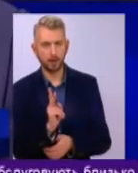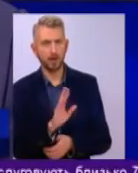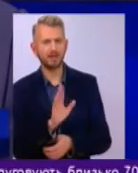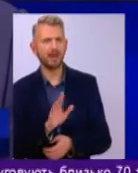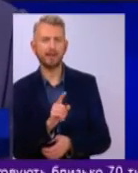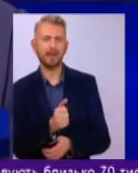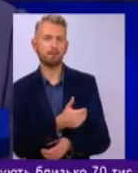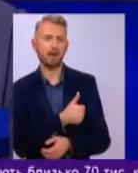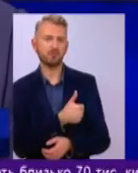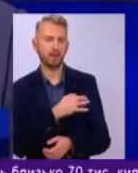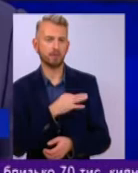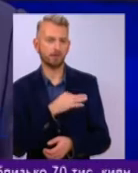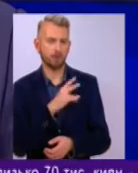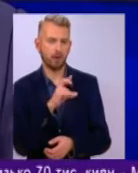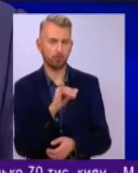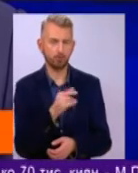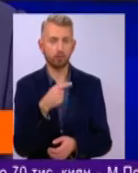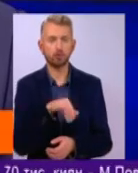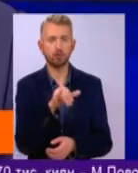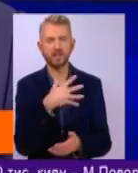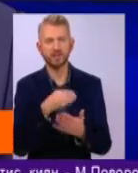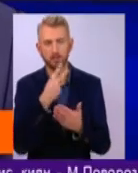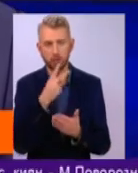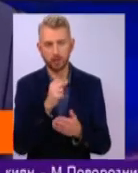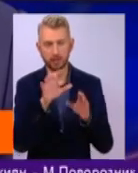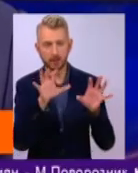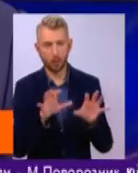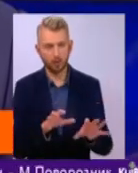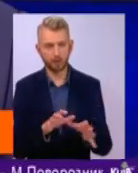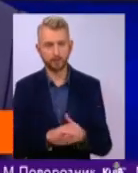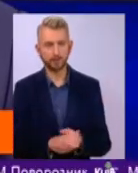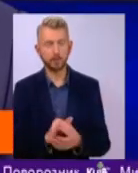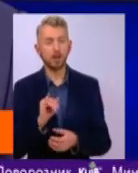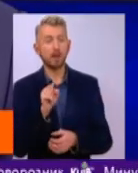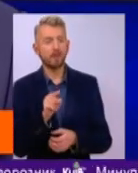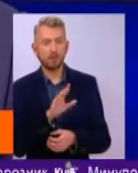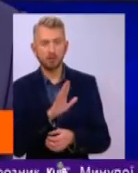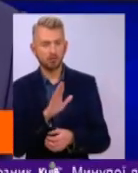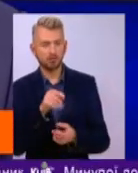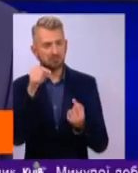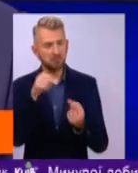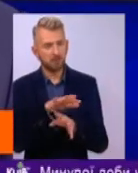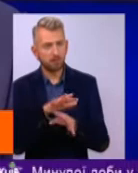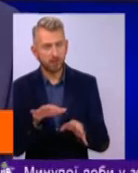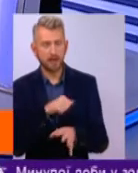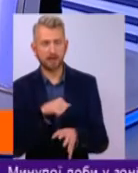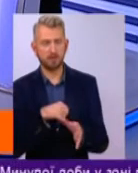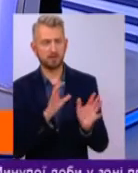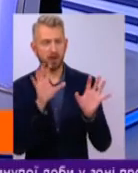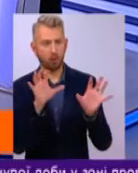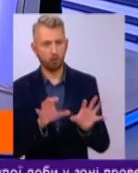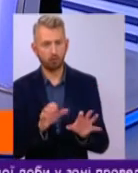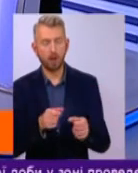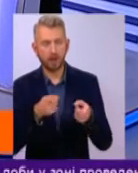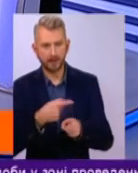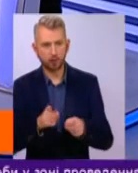бажанням детективів НАБУ, тому що у них свій погляд на закон. І він не зовсім співпадає з самим законом. А